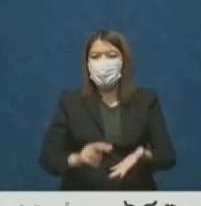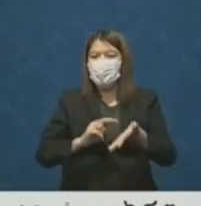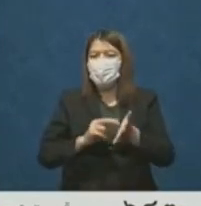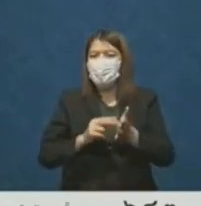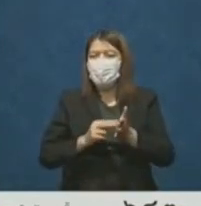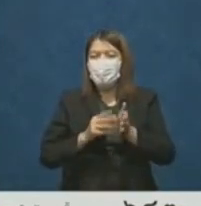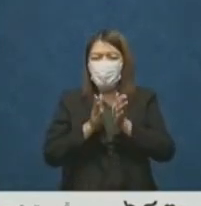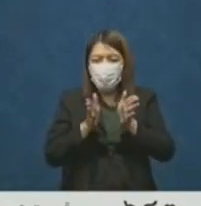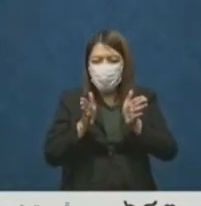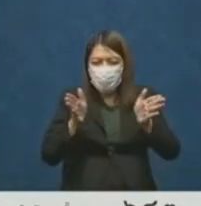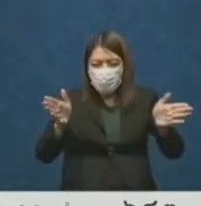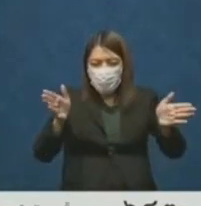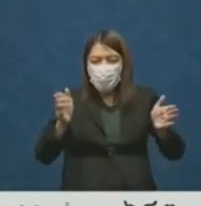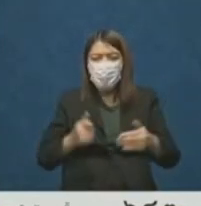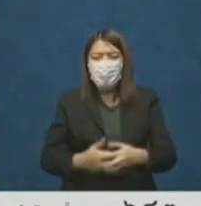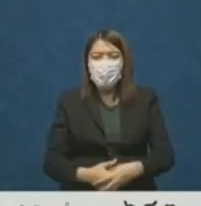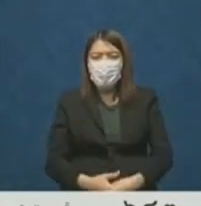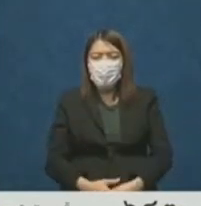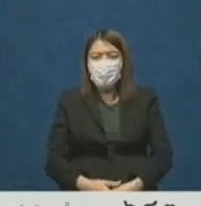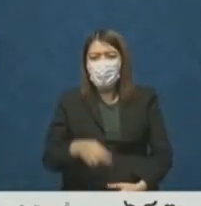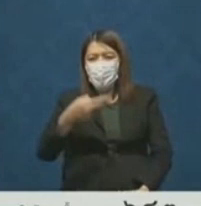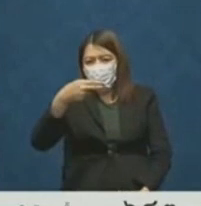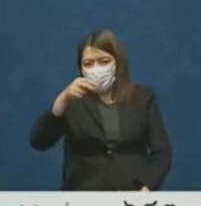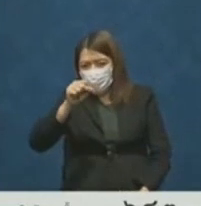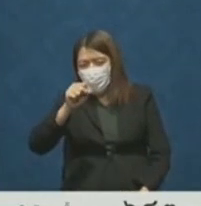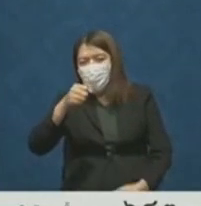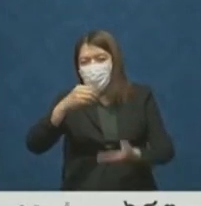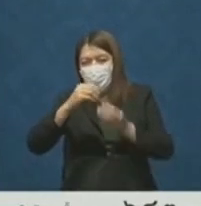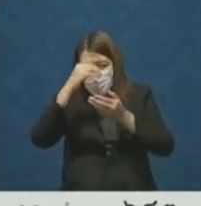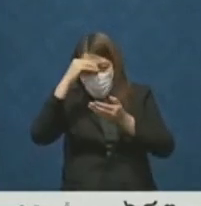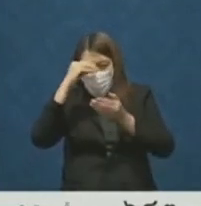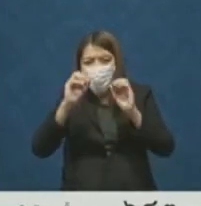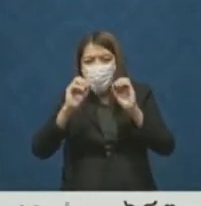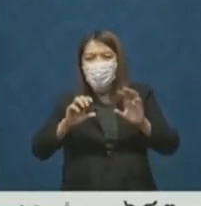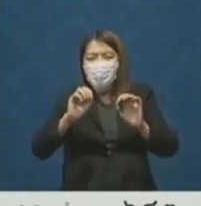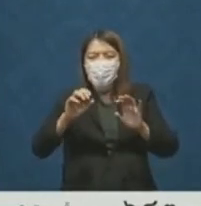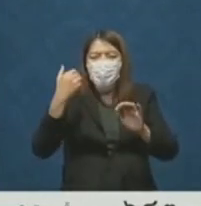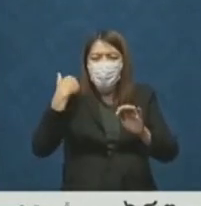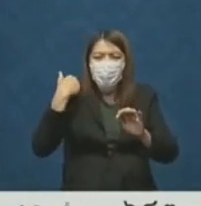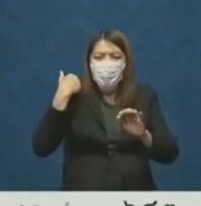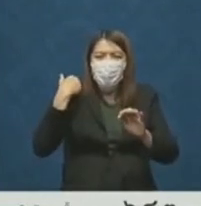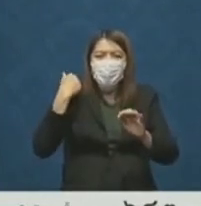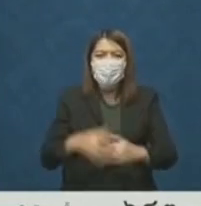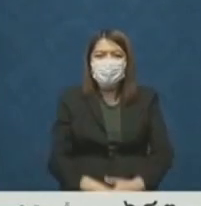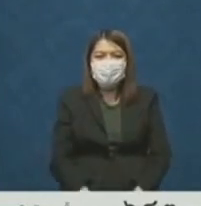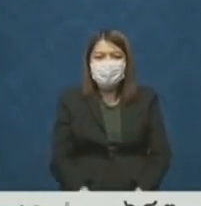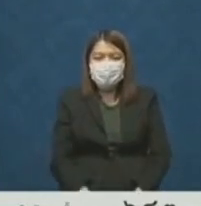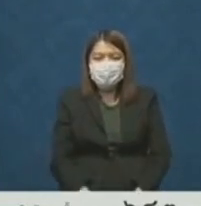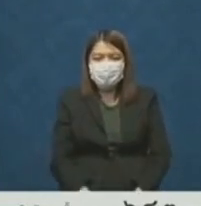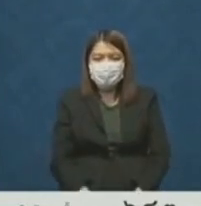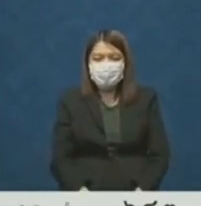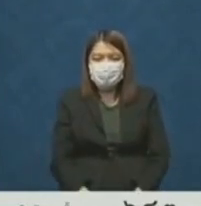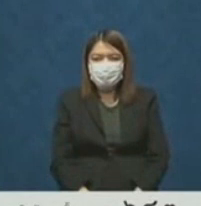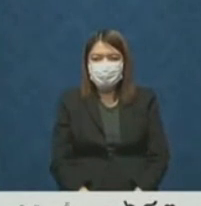จะมีความหมายที่กว้างที่ไปปรากฏอยู่ในหลักสูตรในการเรียนการสอนด้วยก็